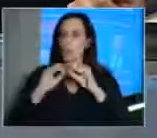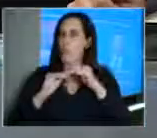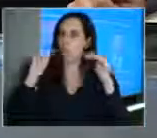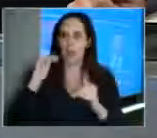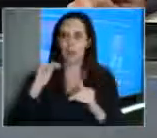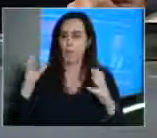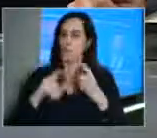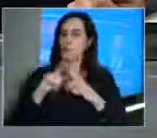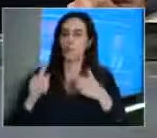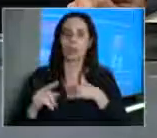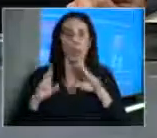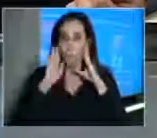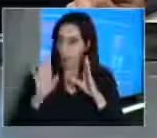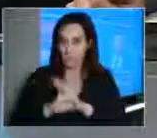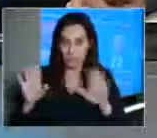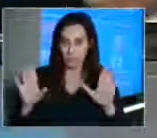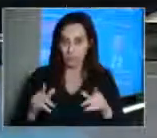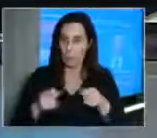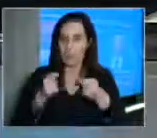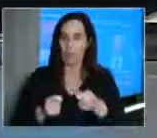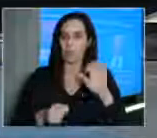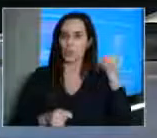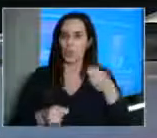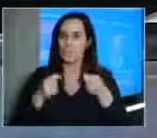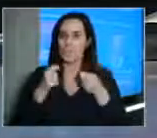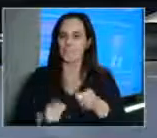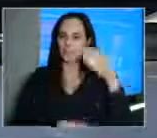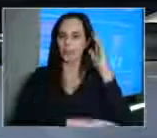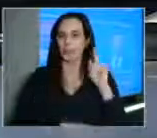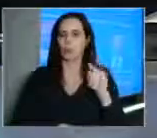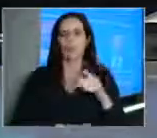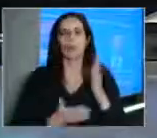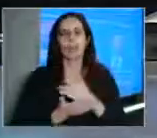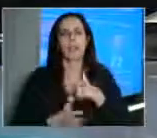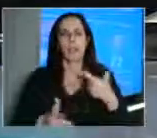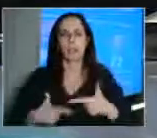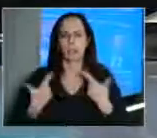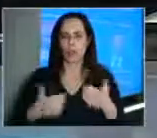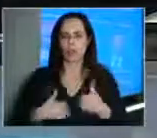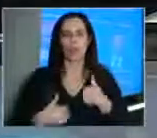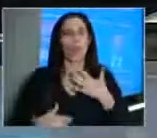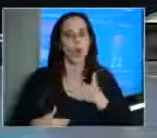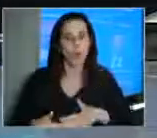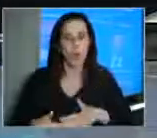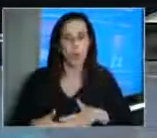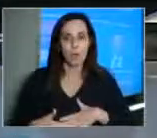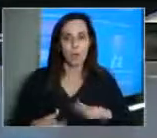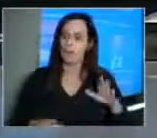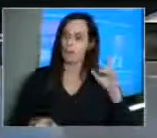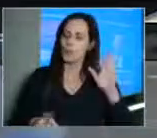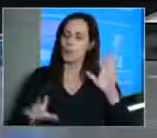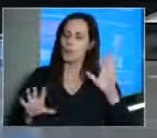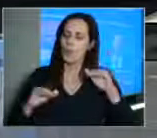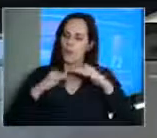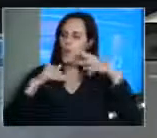אפליה בין קבוצות שונות. אני לא מאמין בכפייה סוציאליסטית, כפייה של המדינה, שתקבע לנו איך לחיות את חיינו. אני רוצה את נסיגת המדינה מהחיים